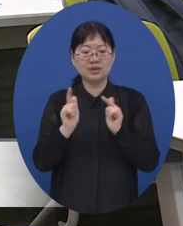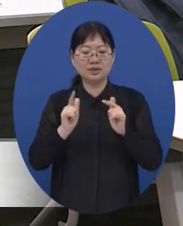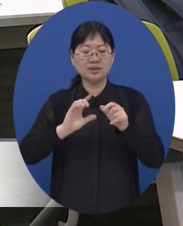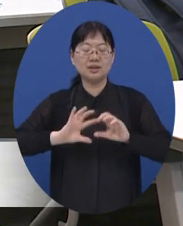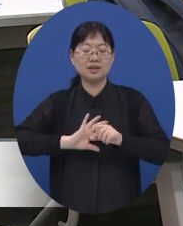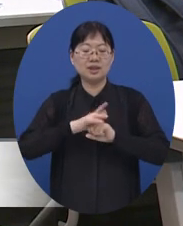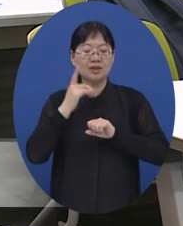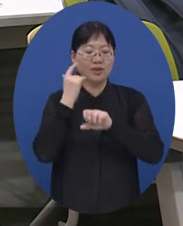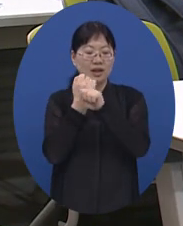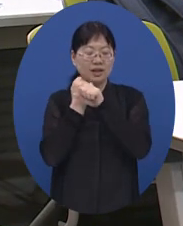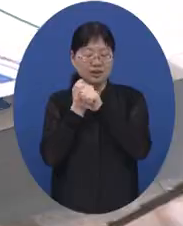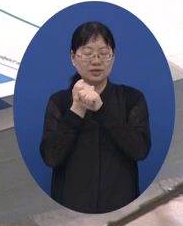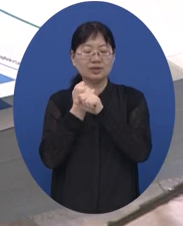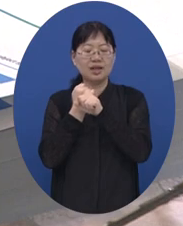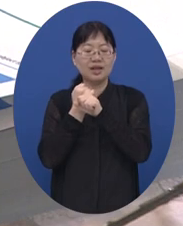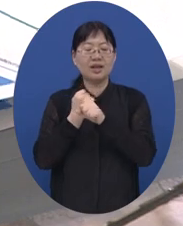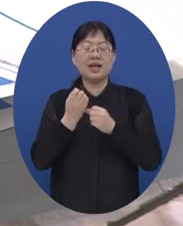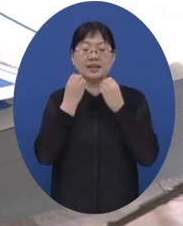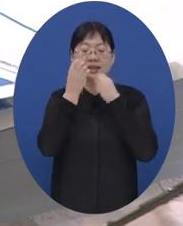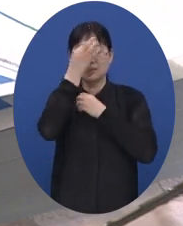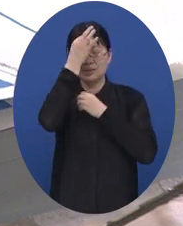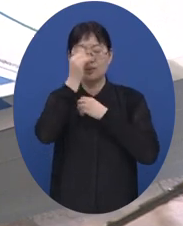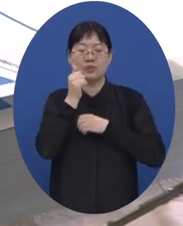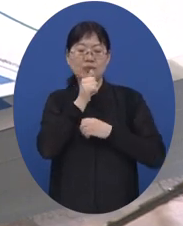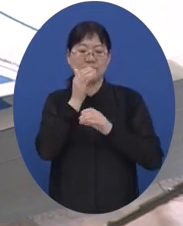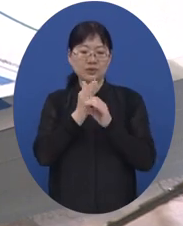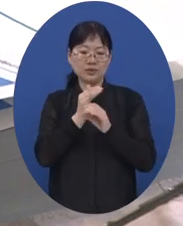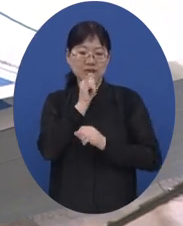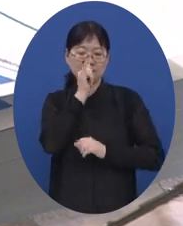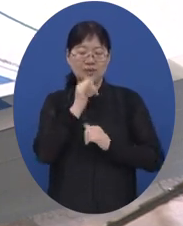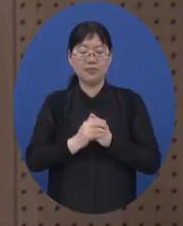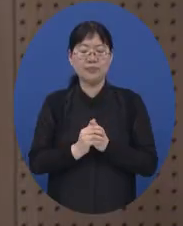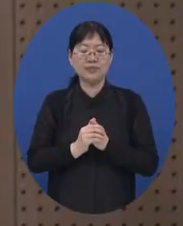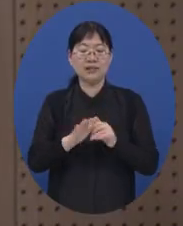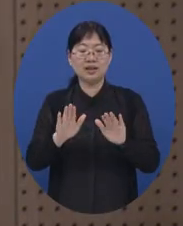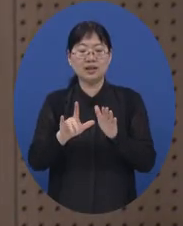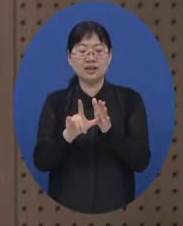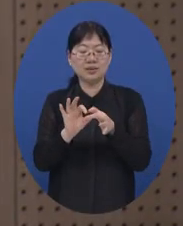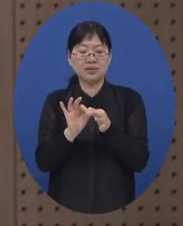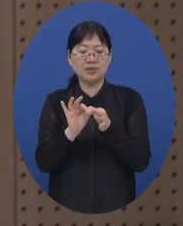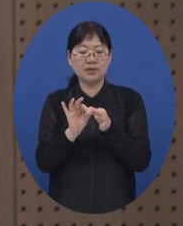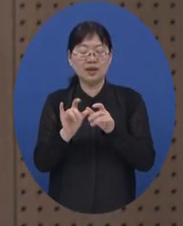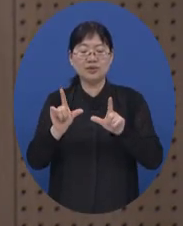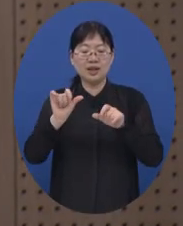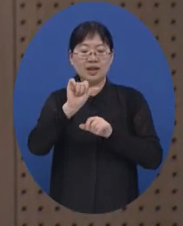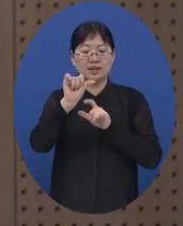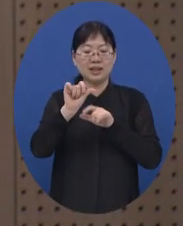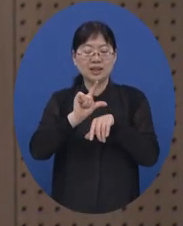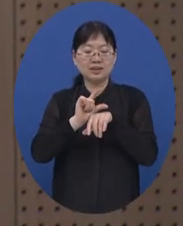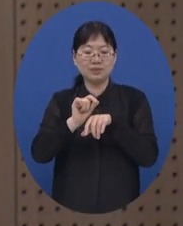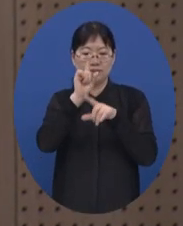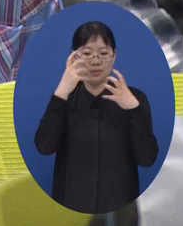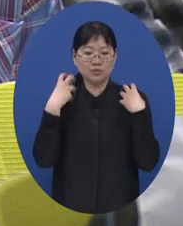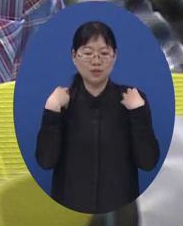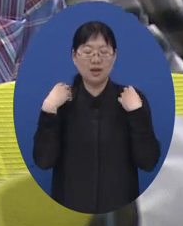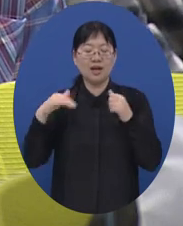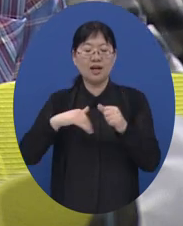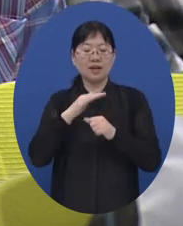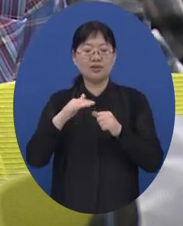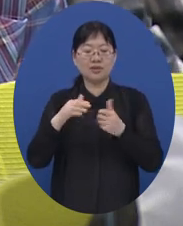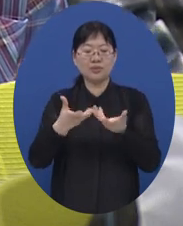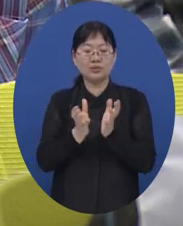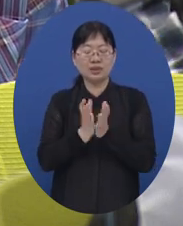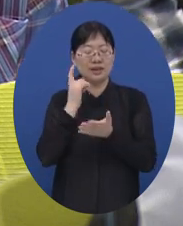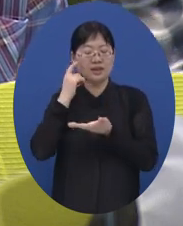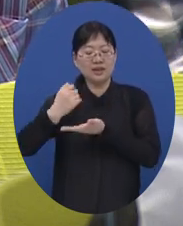세계 석학들이 연구한 대기오염 저감 분야 신기술이 소개될 예정. 도는 이번 기회로 동아시아 지방정부 간 환경 공동체